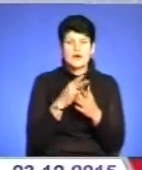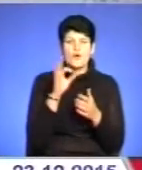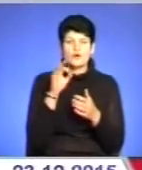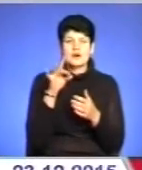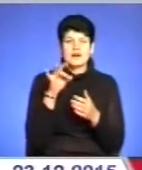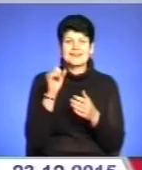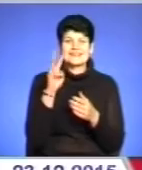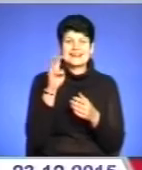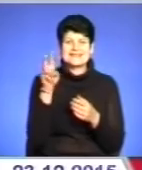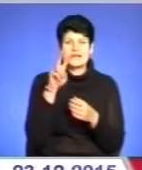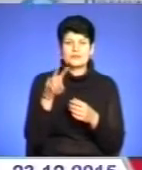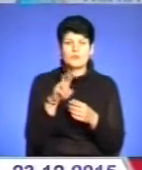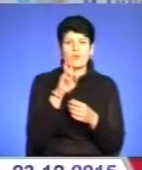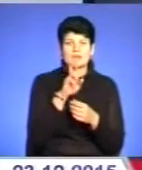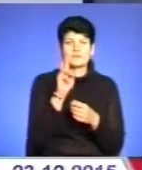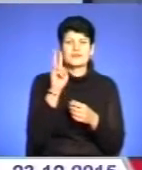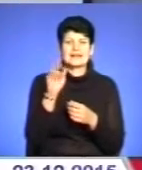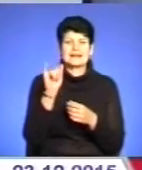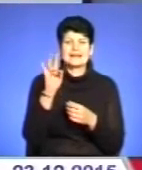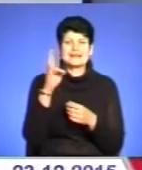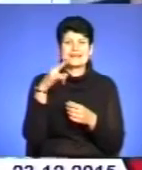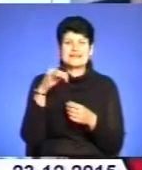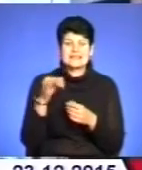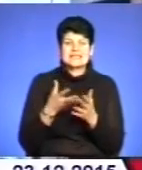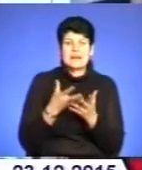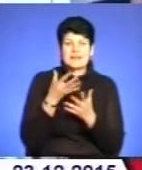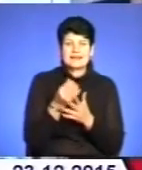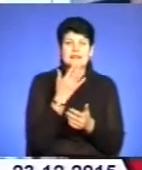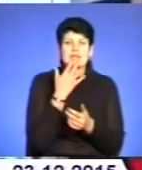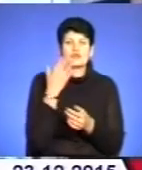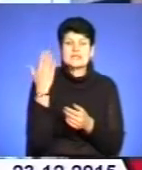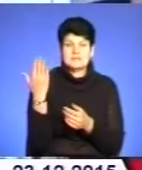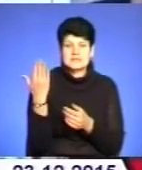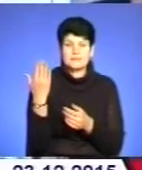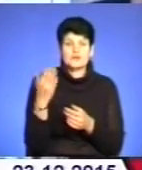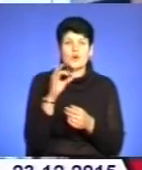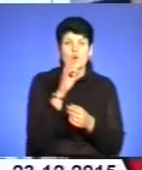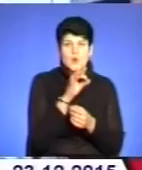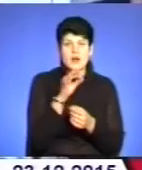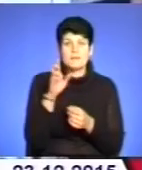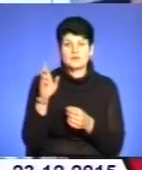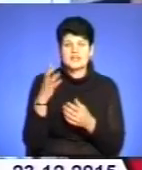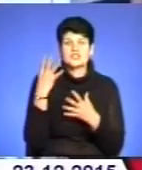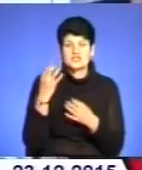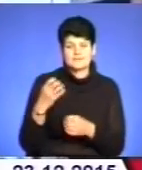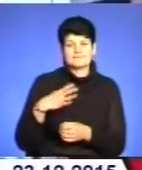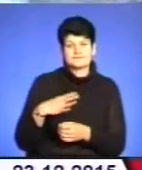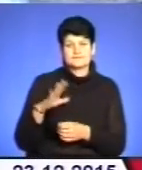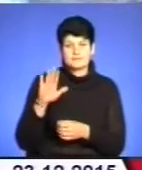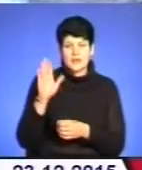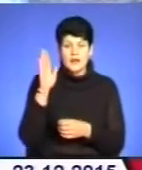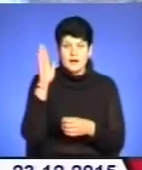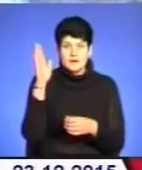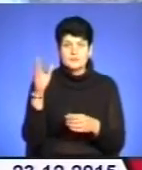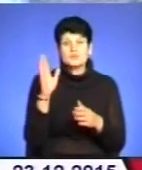$300 за зустріч з Богданом Кіндієм заплатили іноземці. Тож Оля та Богдан на свої побачення все ще чекають. Швидше всього